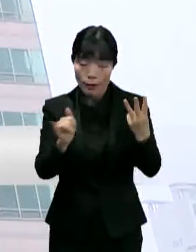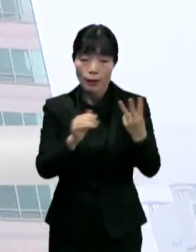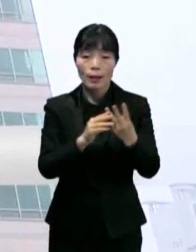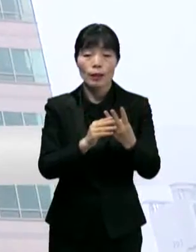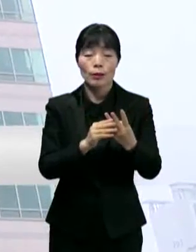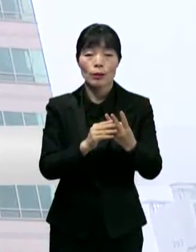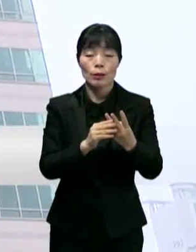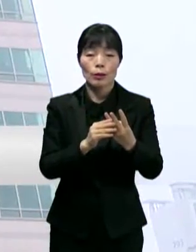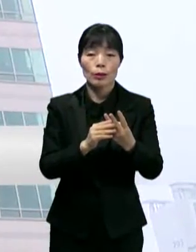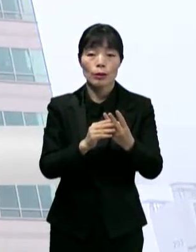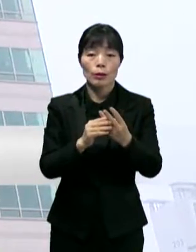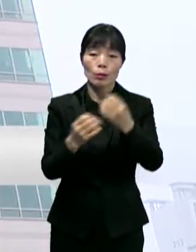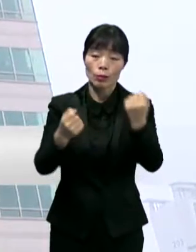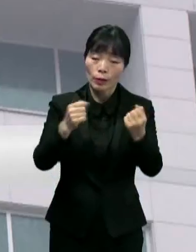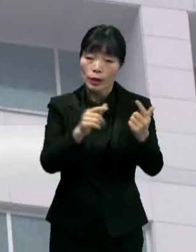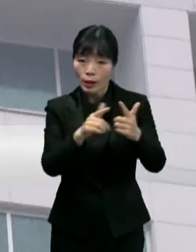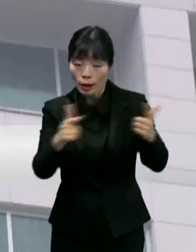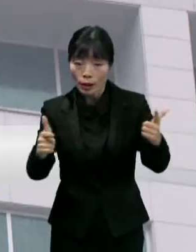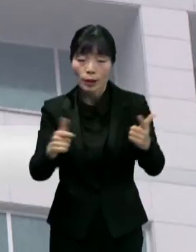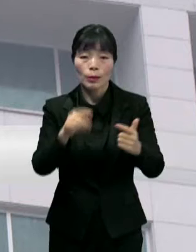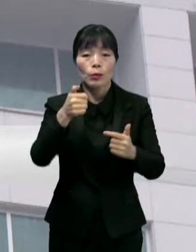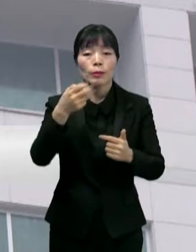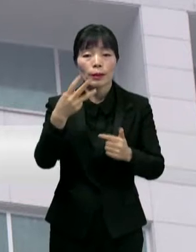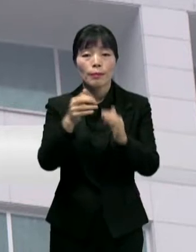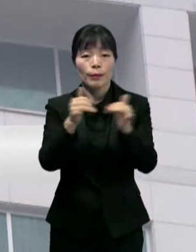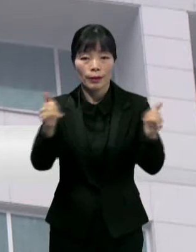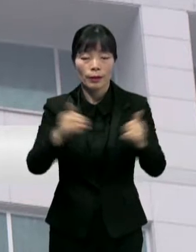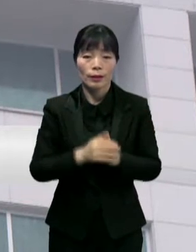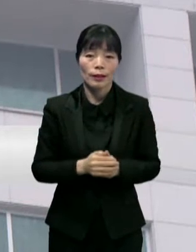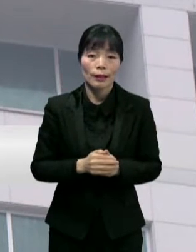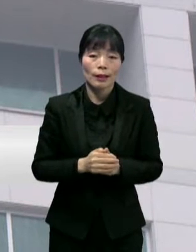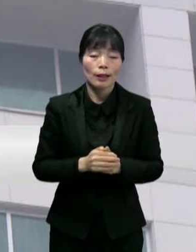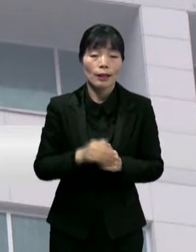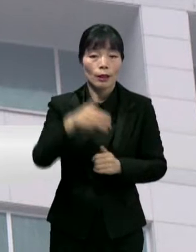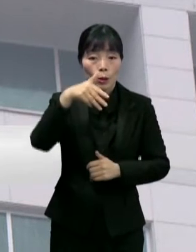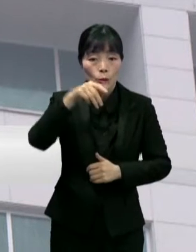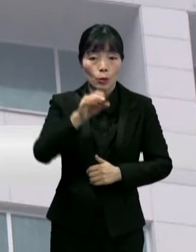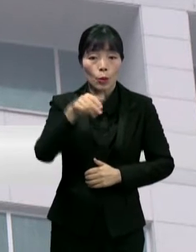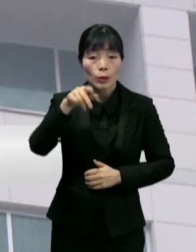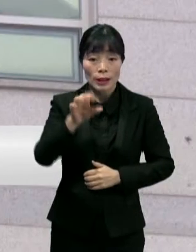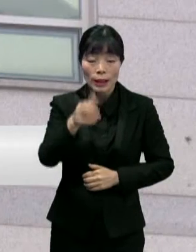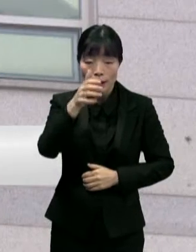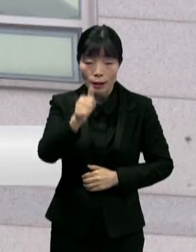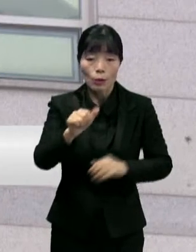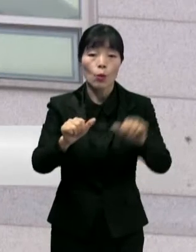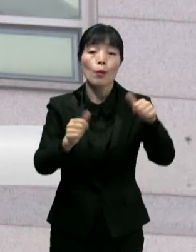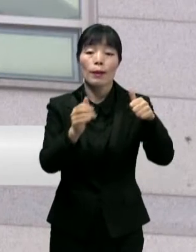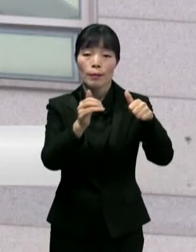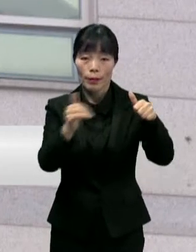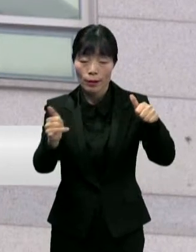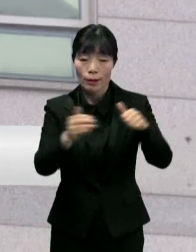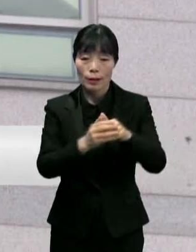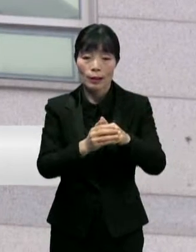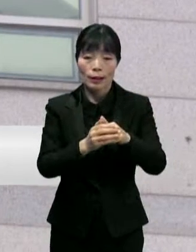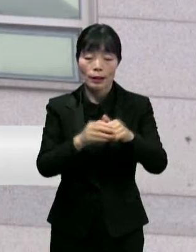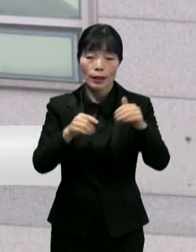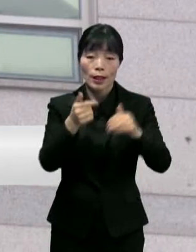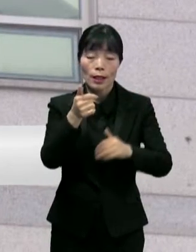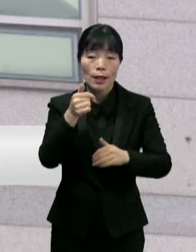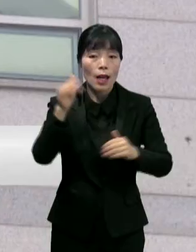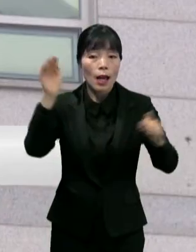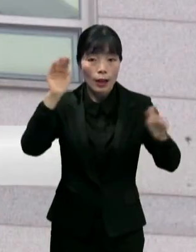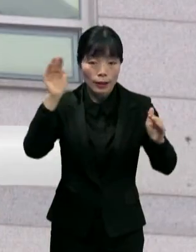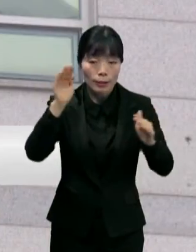부부와 항공 조정 등 53명 등입니다 순경 직급은 공채 500여명 함정 여원 해경 학과 등